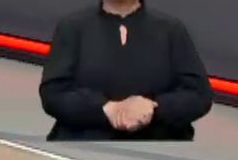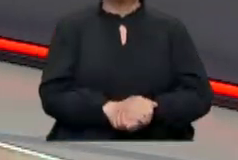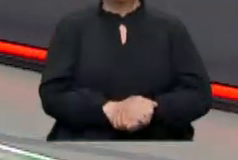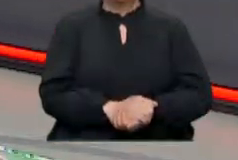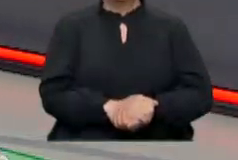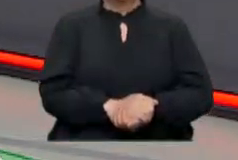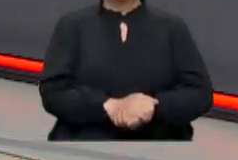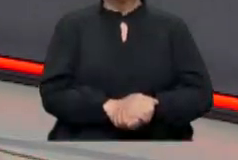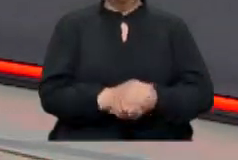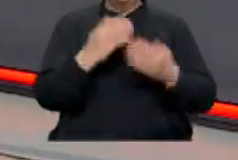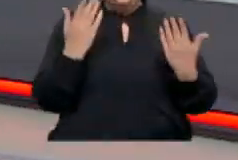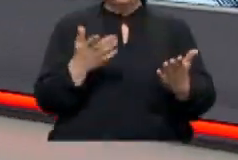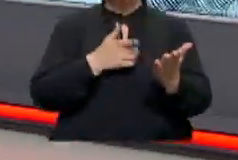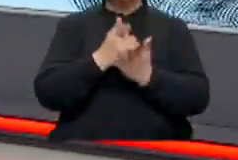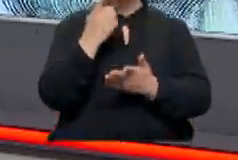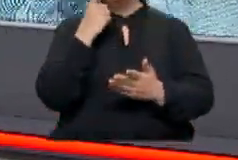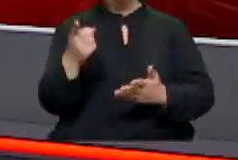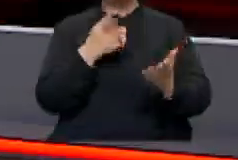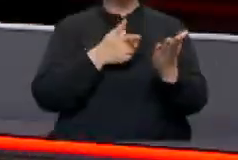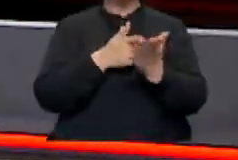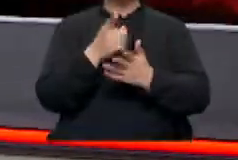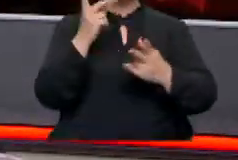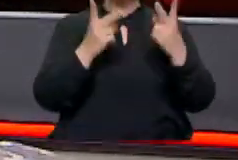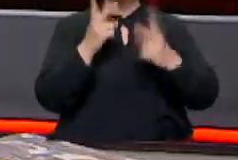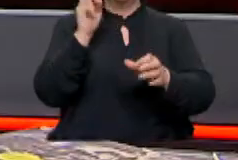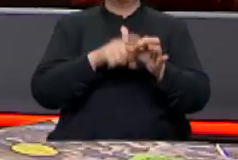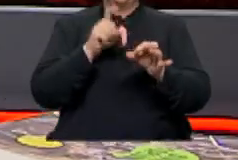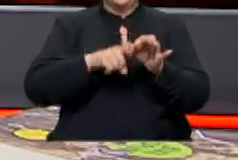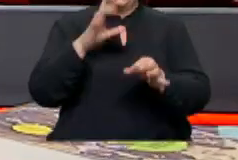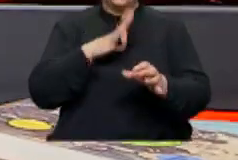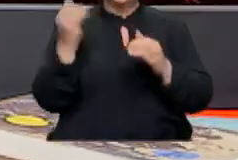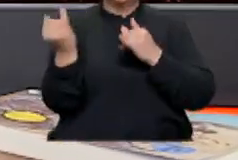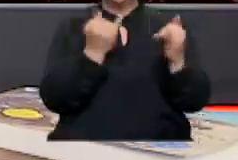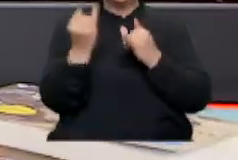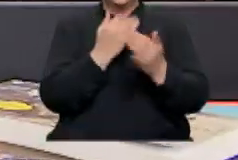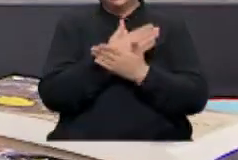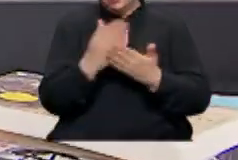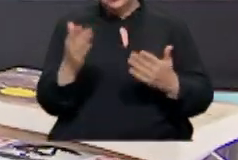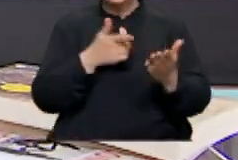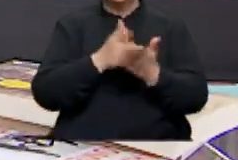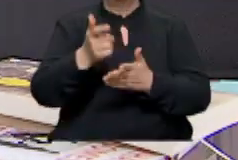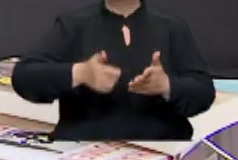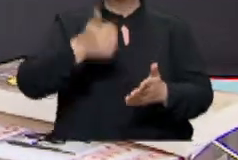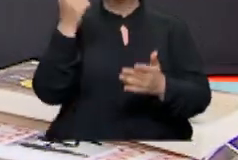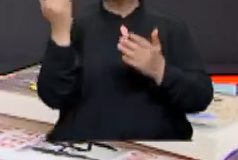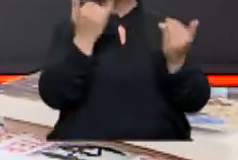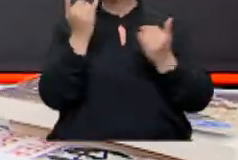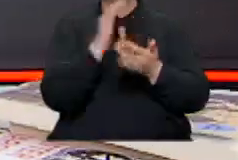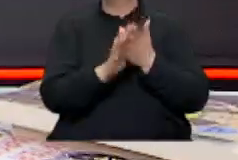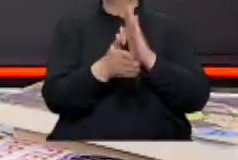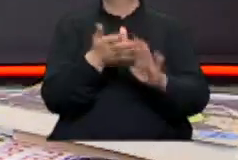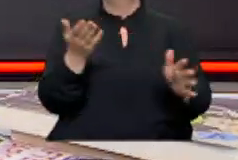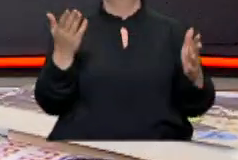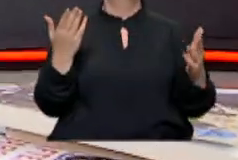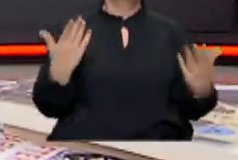Peki bir de tarıma bakalım. Tarımda da bir takım atamalar falan var. Tartışmalar sürüyor. Tarım Bakanlığı'nda tartışmalar bitmiyor.